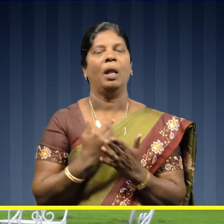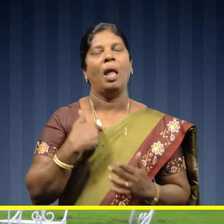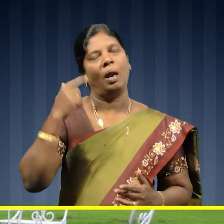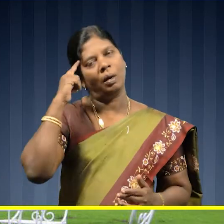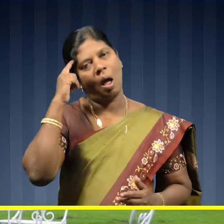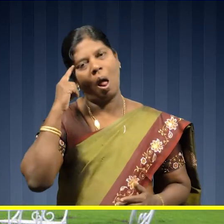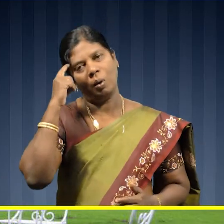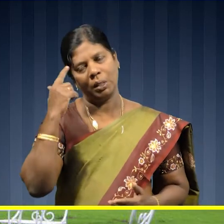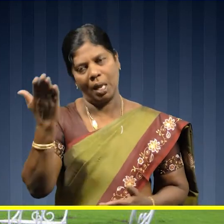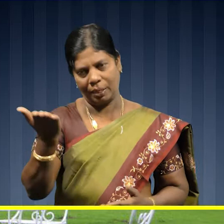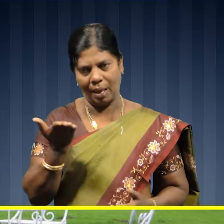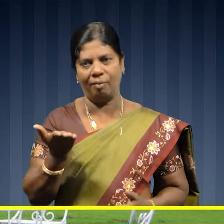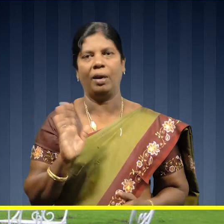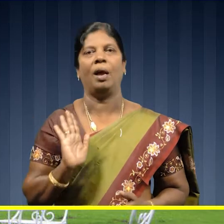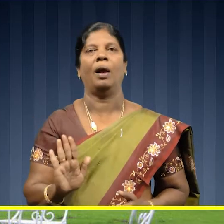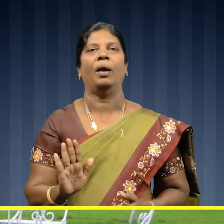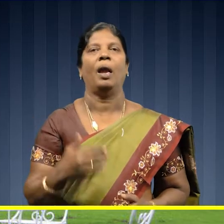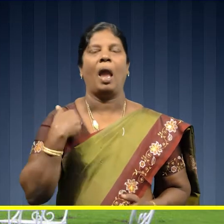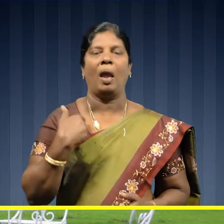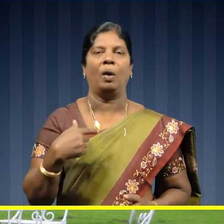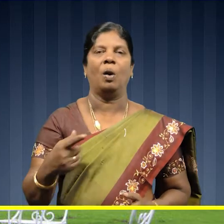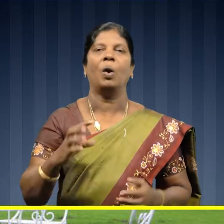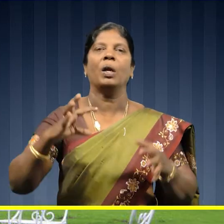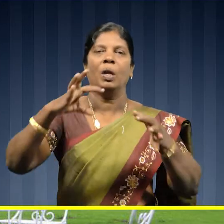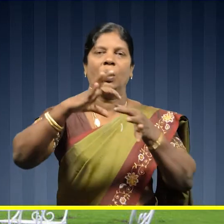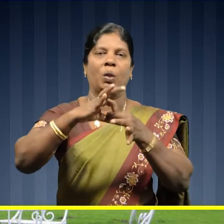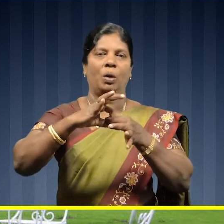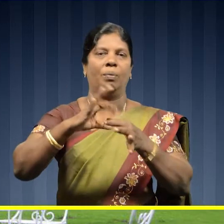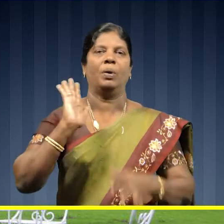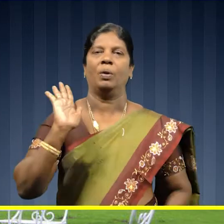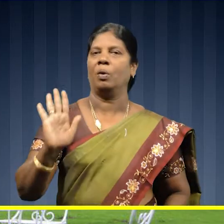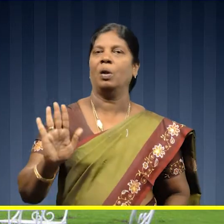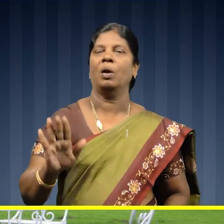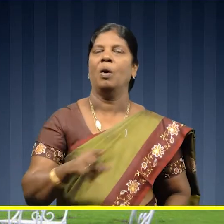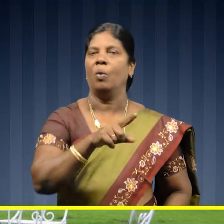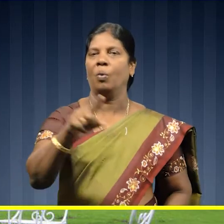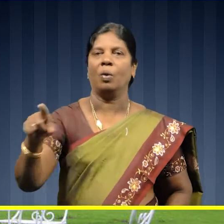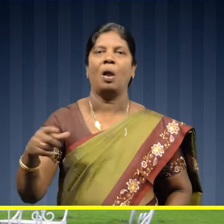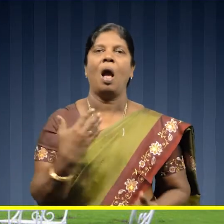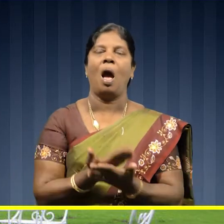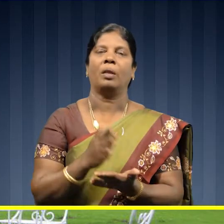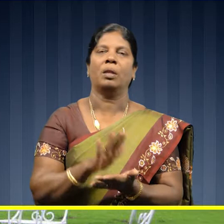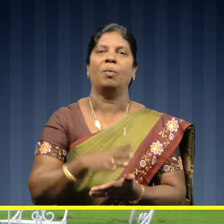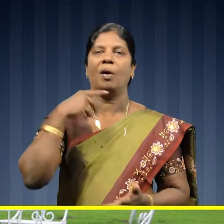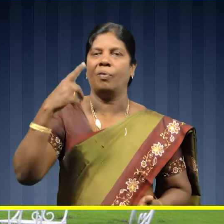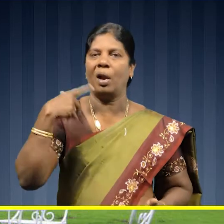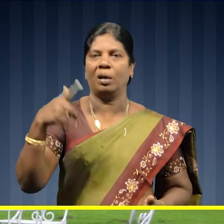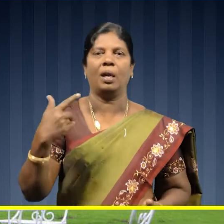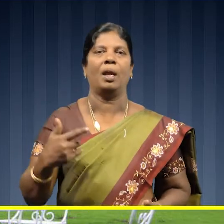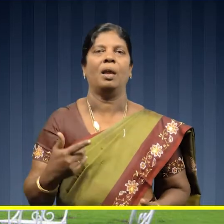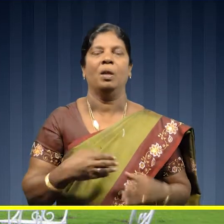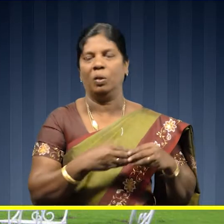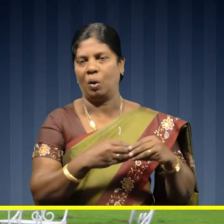இதன் அடிப்படையில் எங்களுடைய ஆலோசனைகள் தேவைப்படுமானால் நீங்கள் எங்களோடு கூட தொடர்பு கொள்ளுங்கள். உங்களுடைய